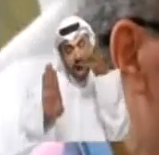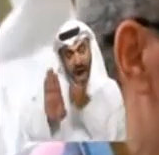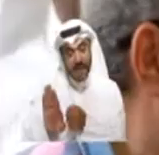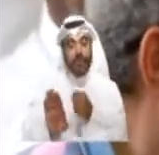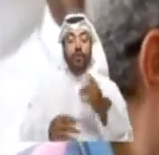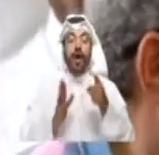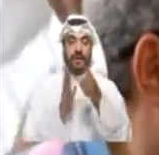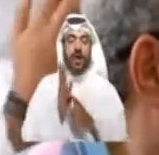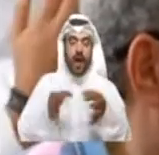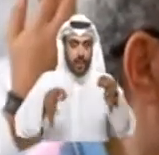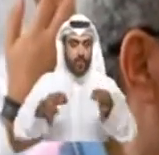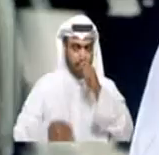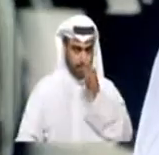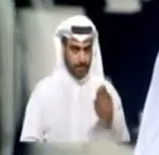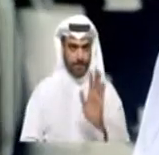وتطبيق القانون عليه.